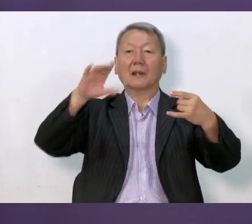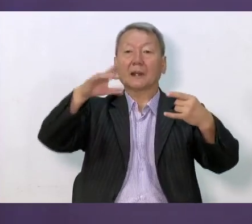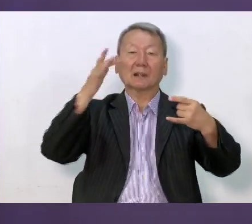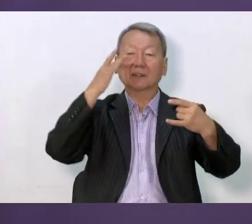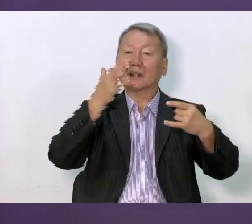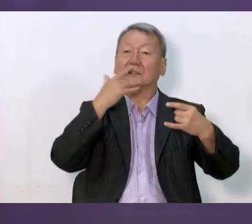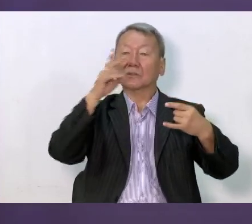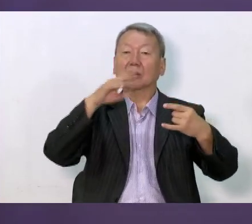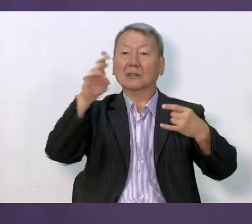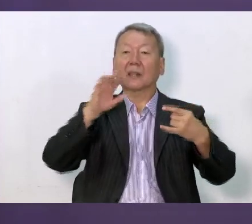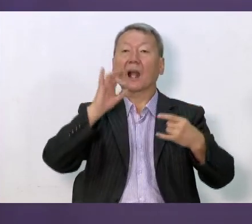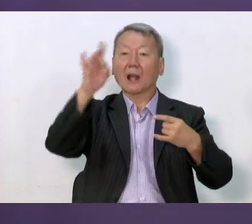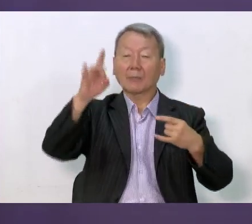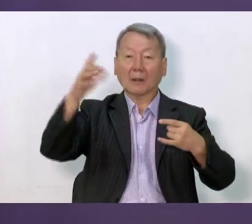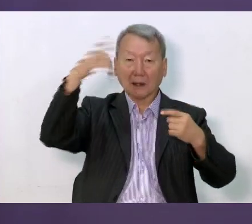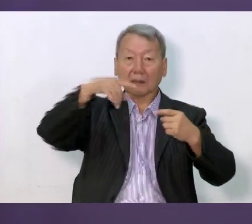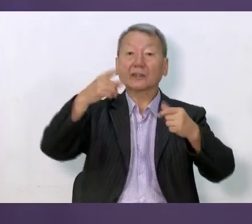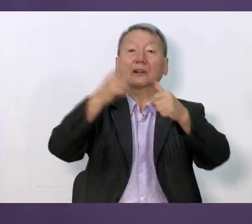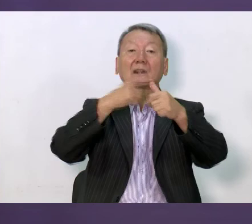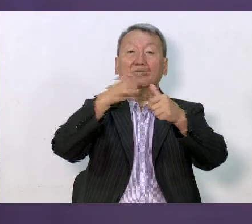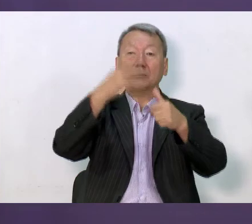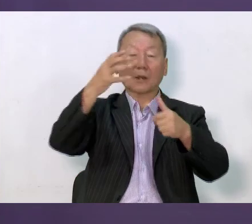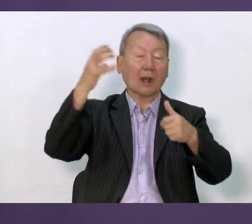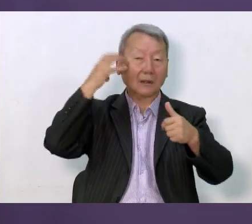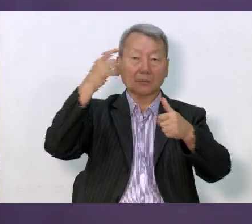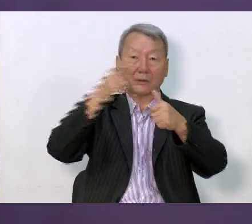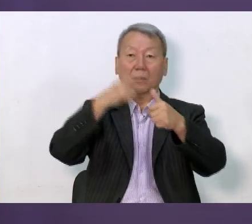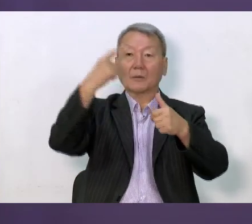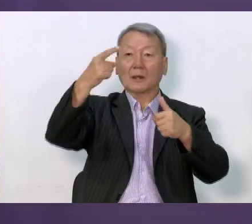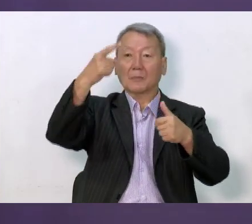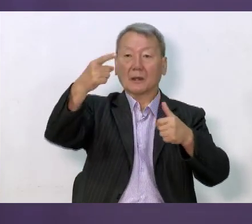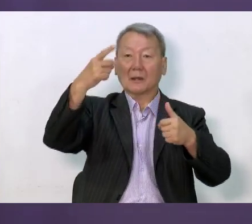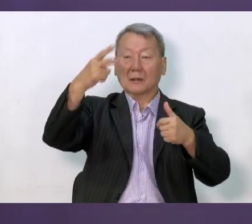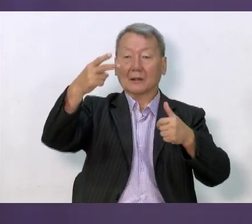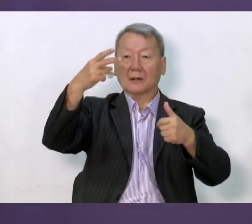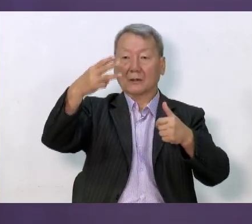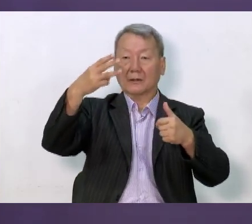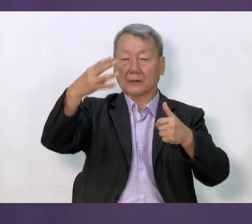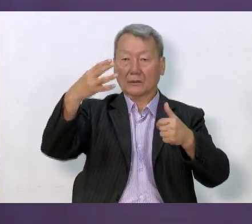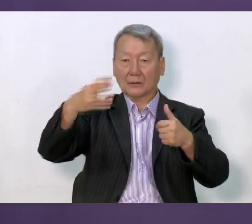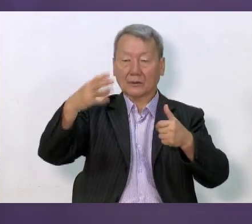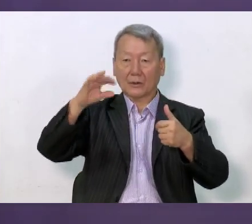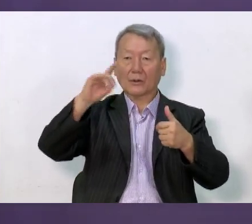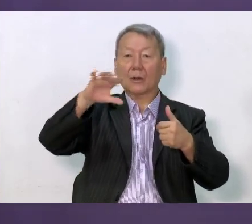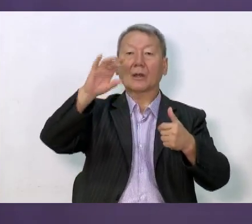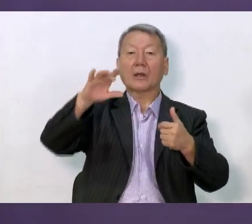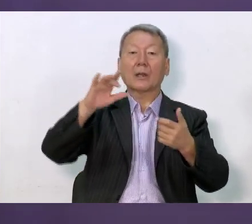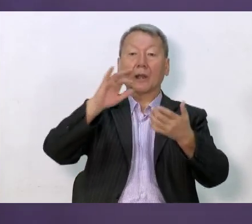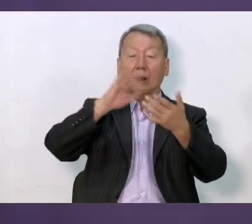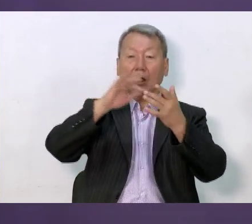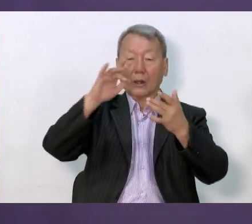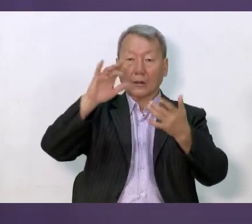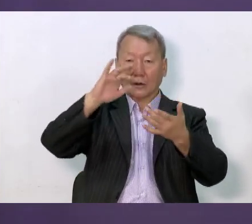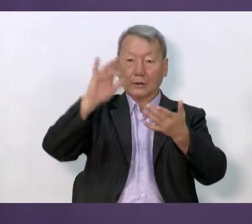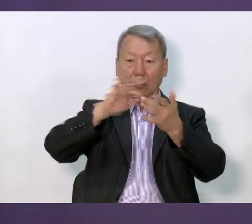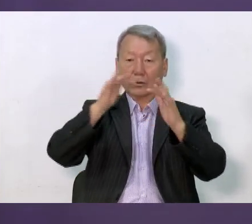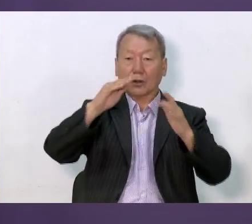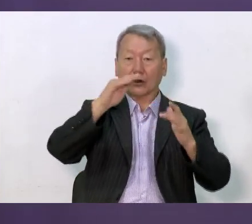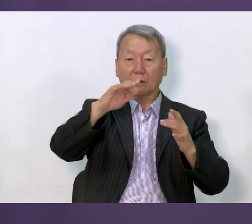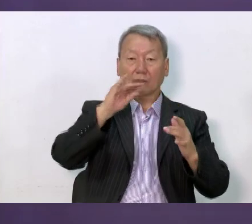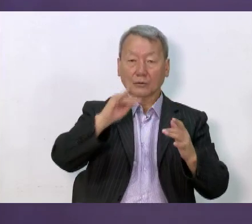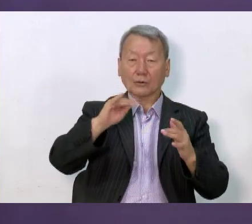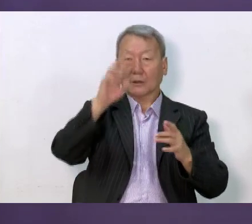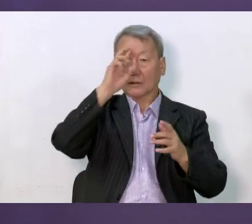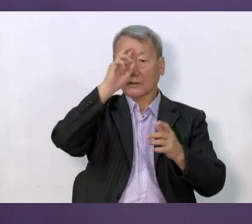Кыргызское национальное информационное агентство Кабар, а также на радиостанциях ЛФМ, Биринчи радио, Кыргыз радиосу, Марал ФМ, на YouTube-канале ЛТР и в